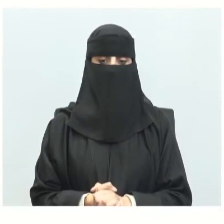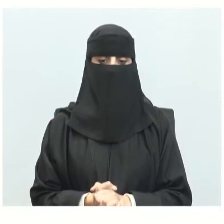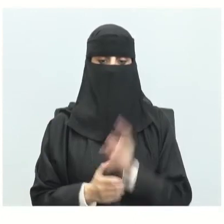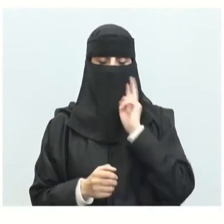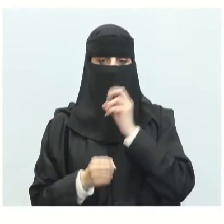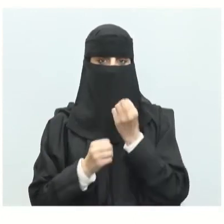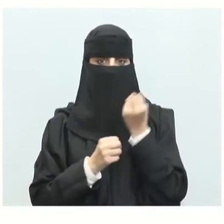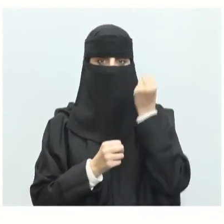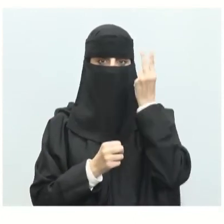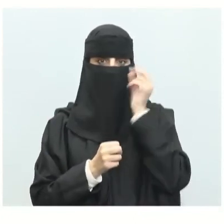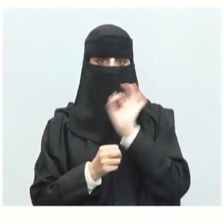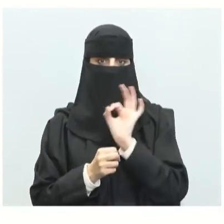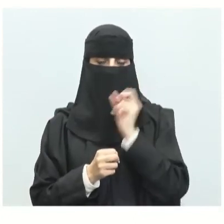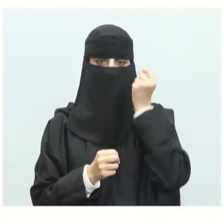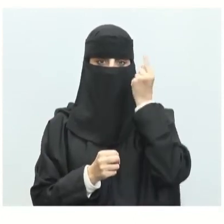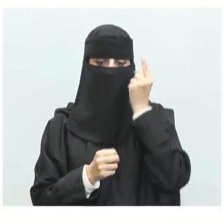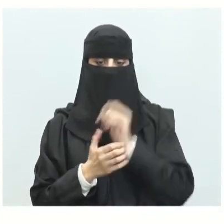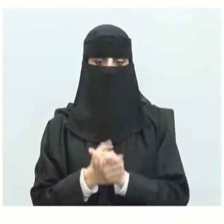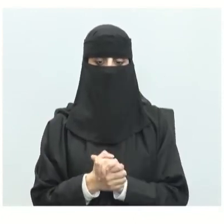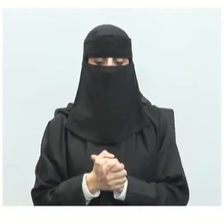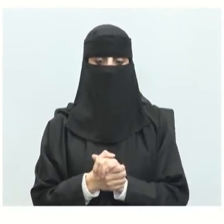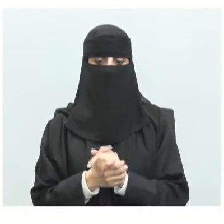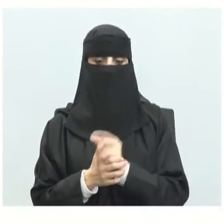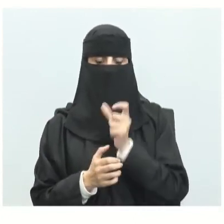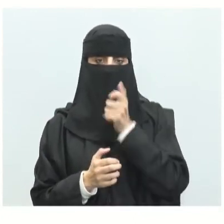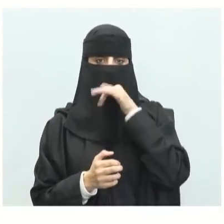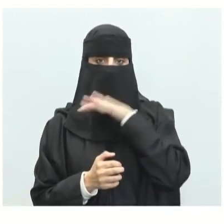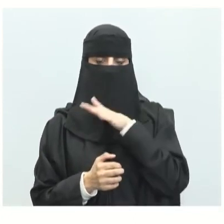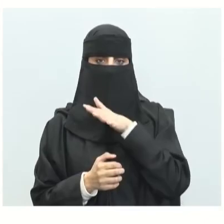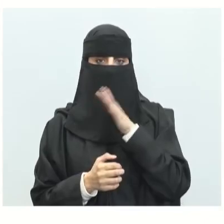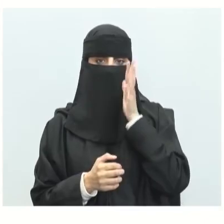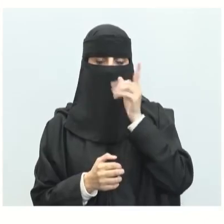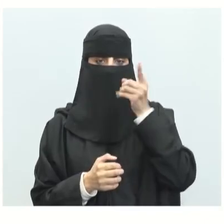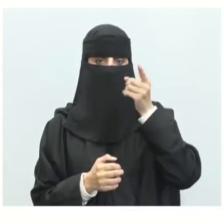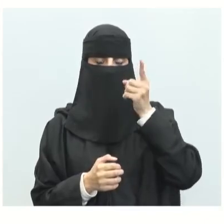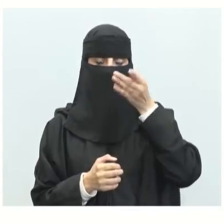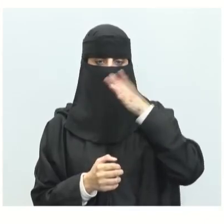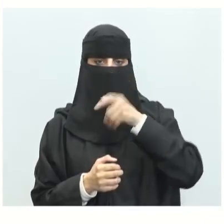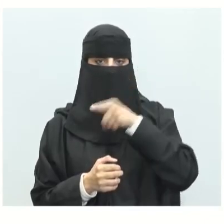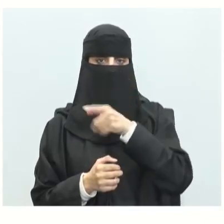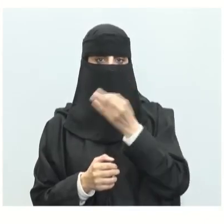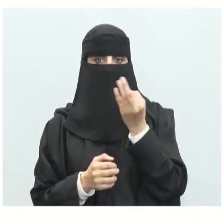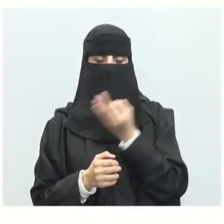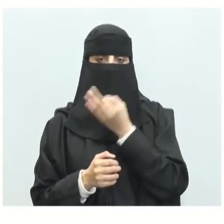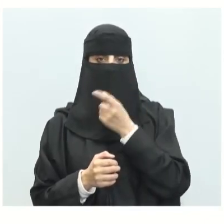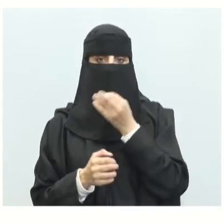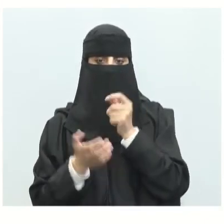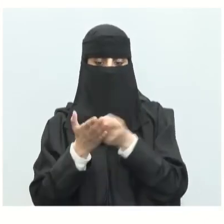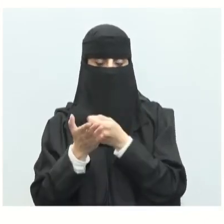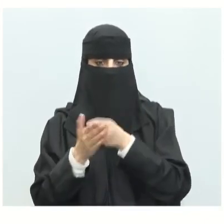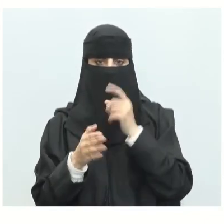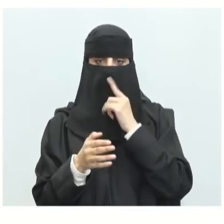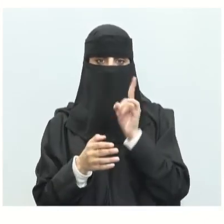اضاءه كان الرسول صلى الله عليه وسلم اميا لا يعرف القراءه